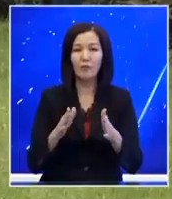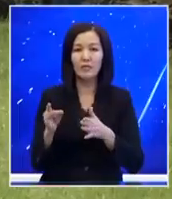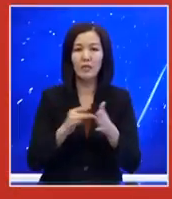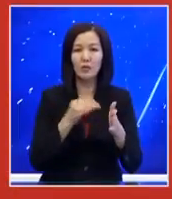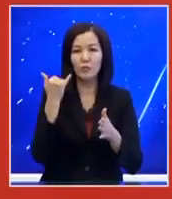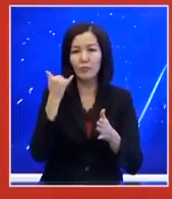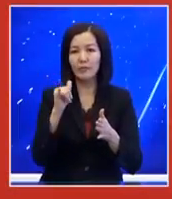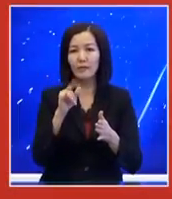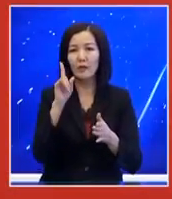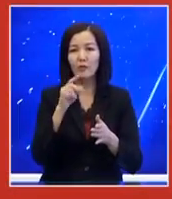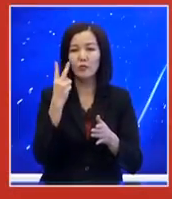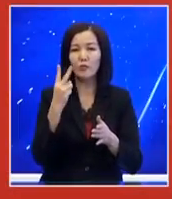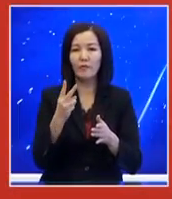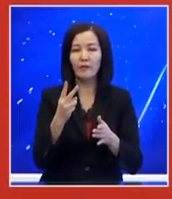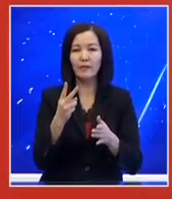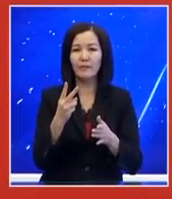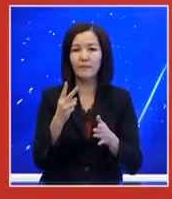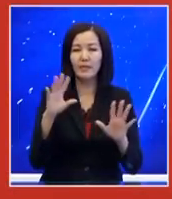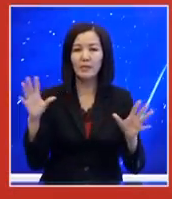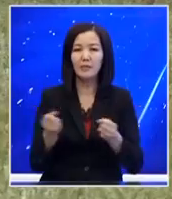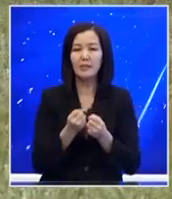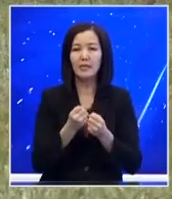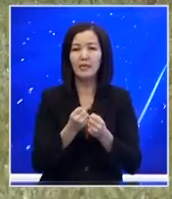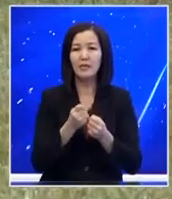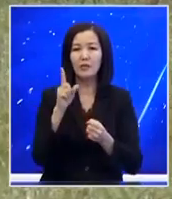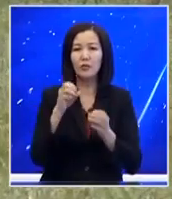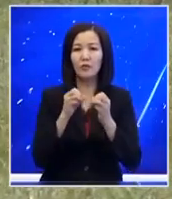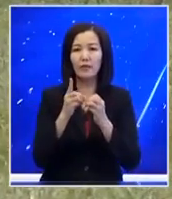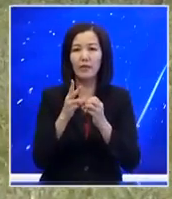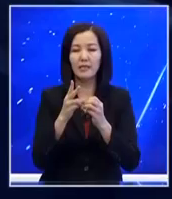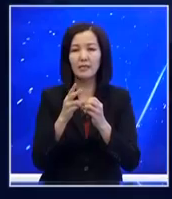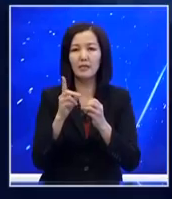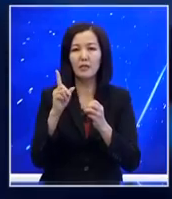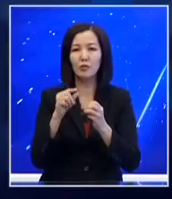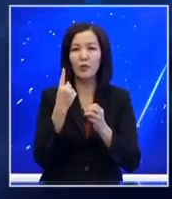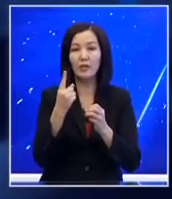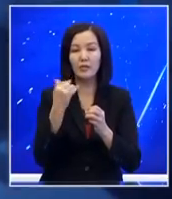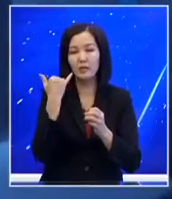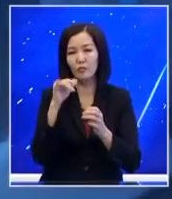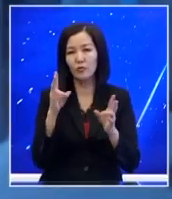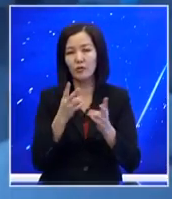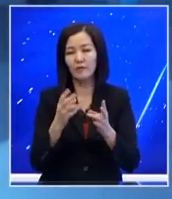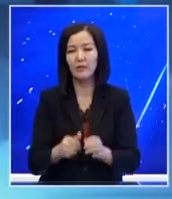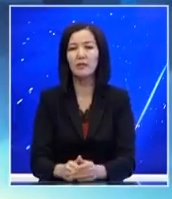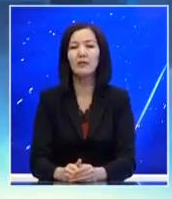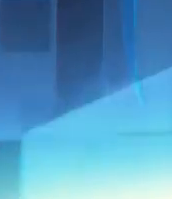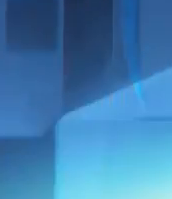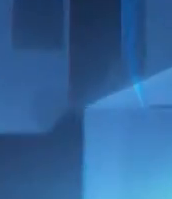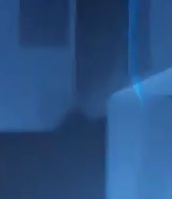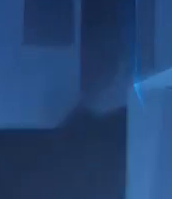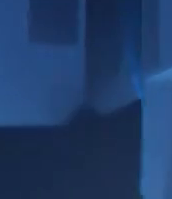незамедлительно сообщать в единую диспетчерскую службу спасения по телефонам 112 и 101. Антон Хатиновский, телеканал ЖТСУ.